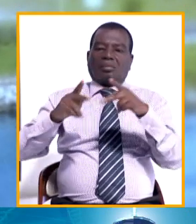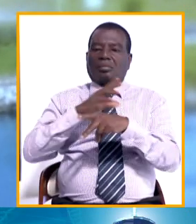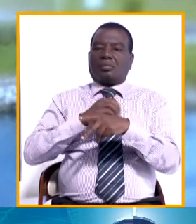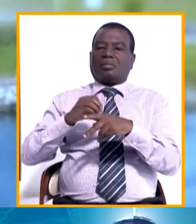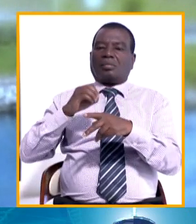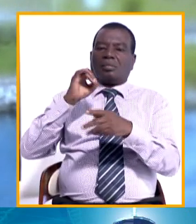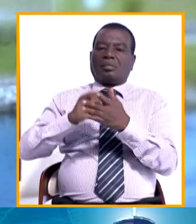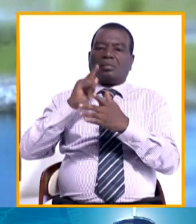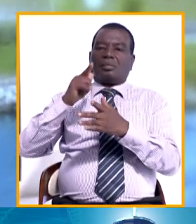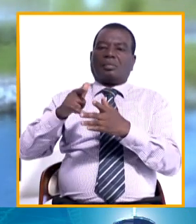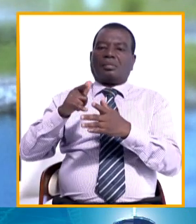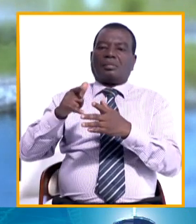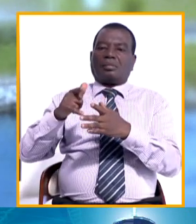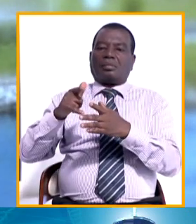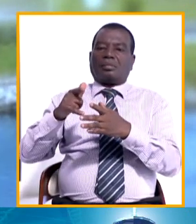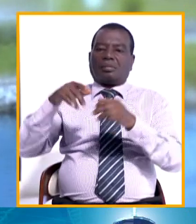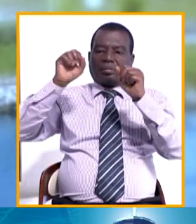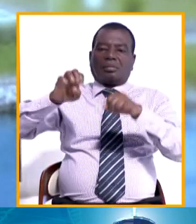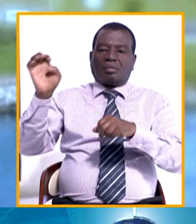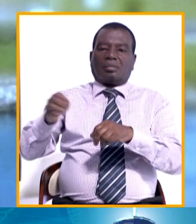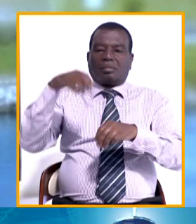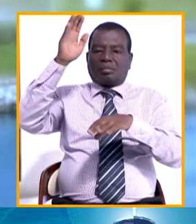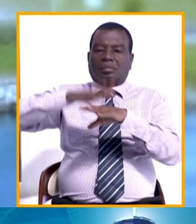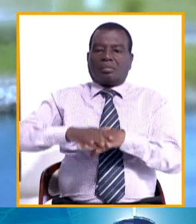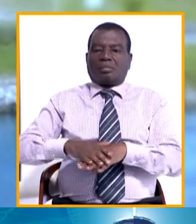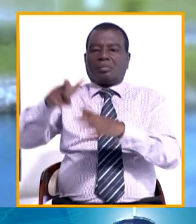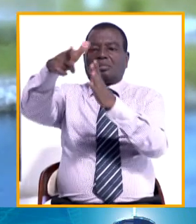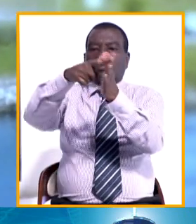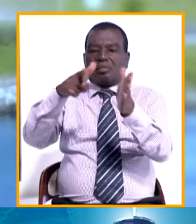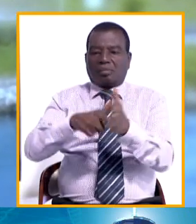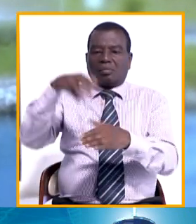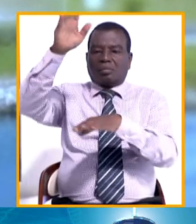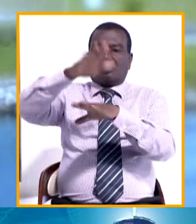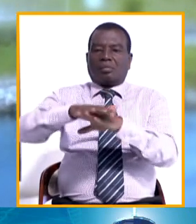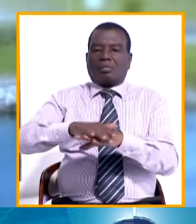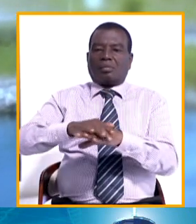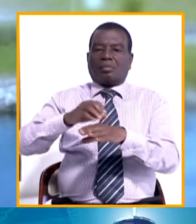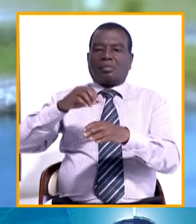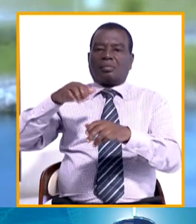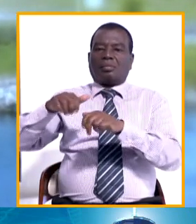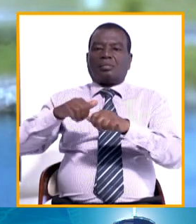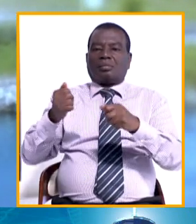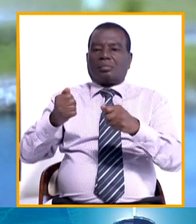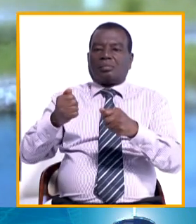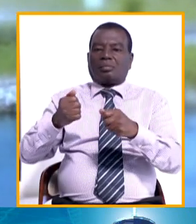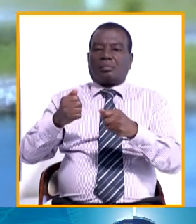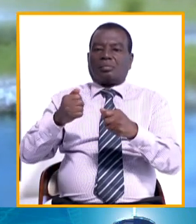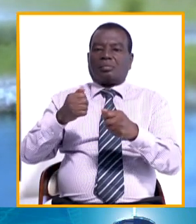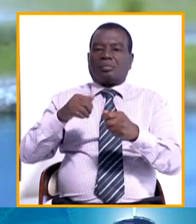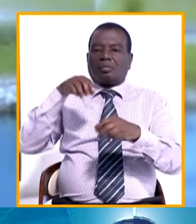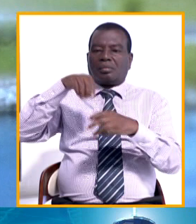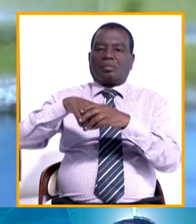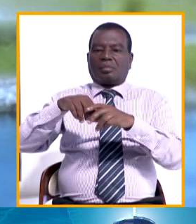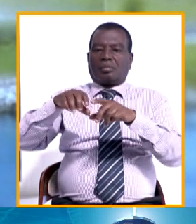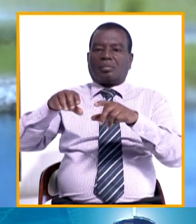judiciaire. C'est donc un renforcement de capacité sur la loi uniforme relative aux infractions, les infractions boursières dans